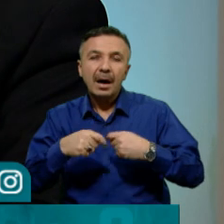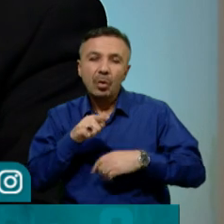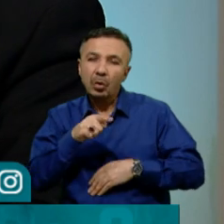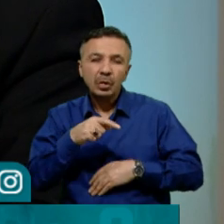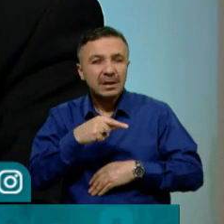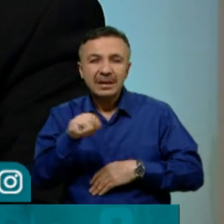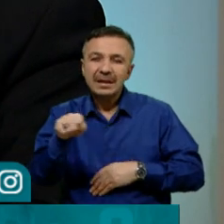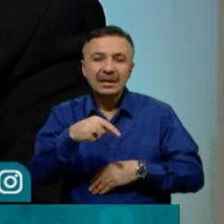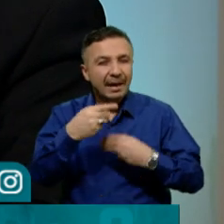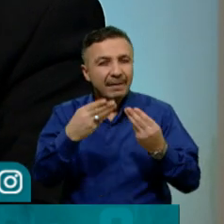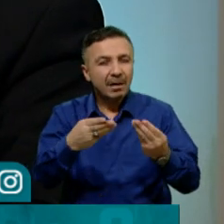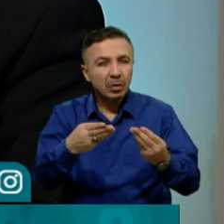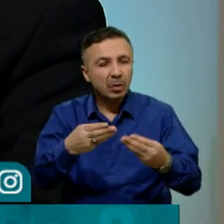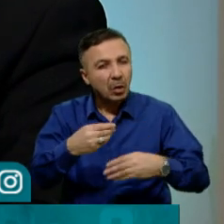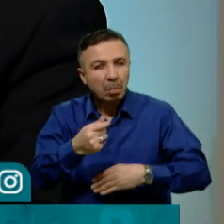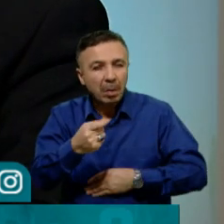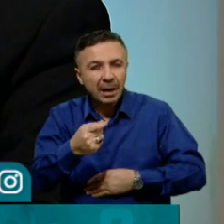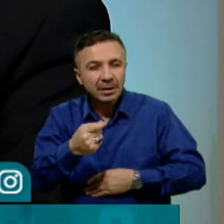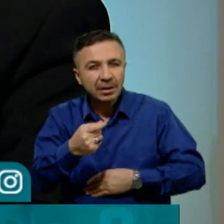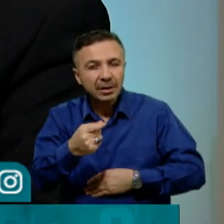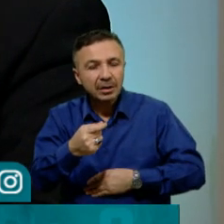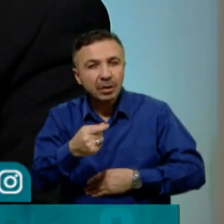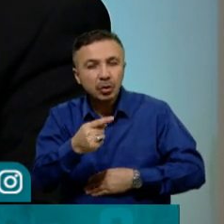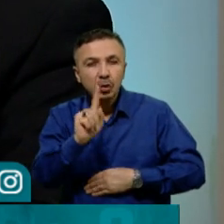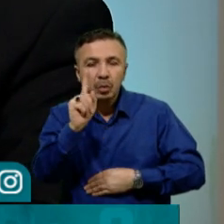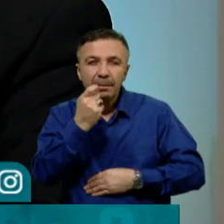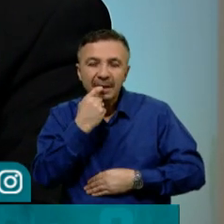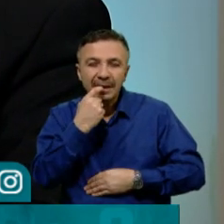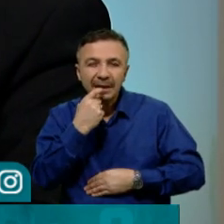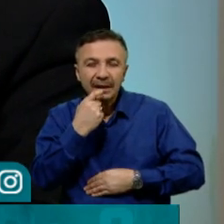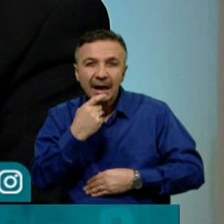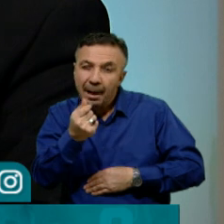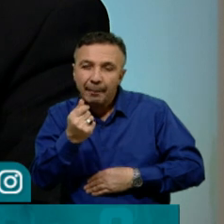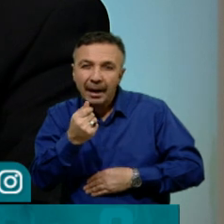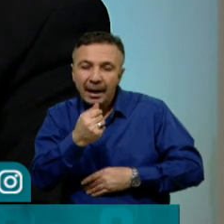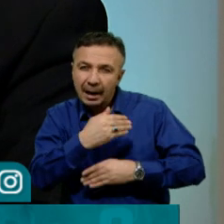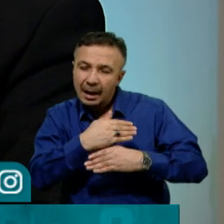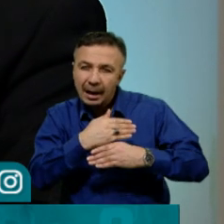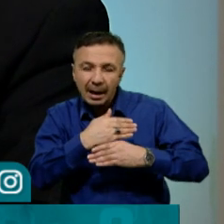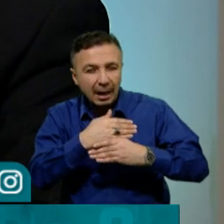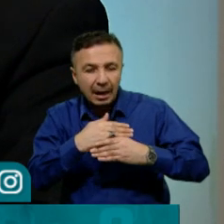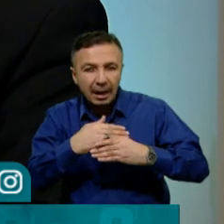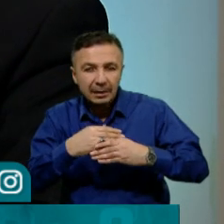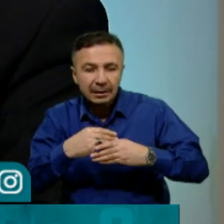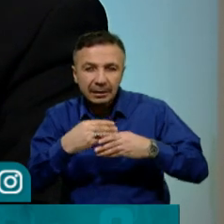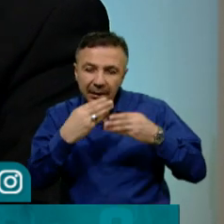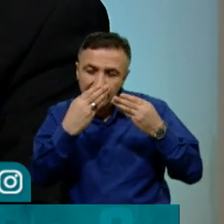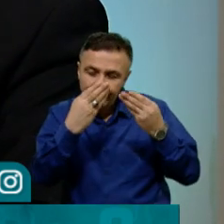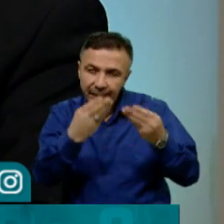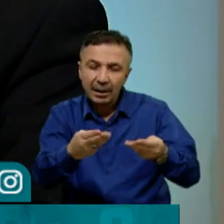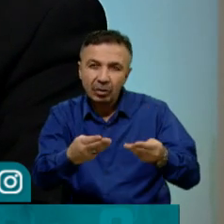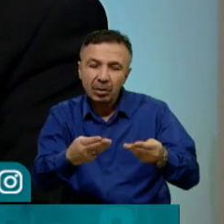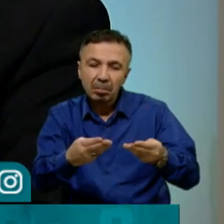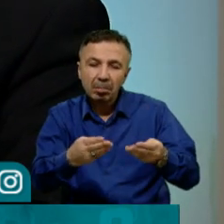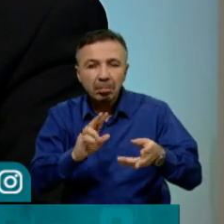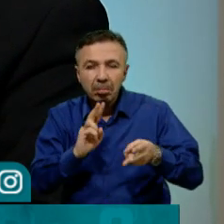bunun ücreti şudur bunu bir yıllığına ben size veriyorum bazen İki yıllığına veriyorum tarihleri